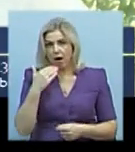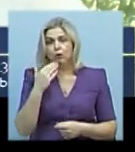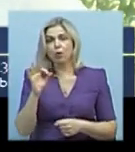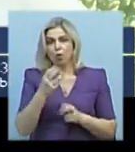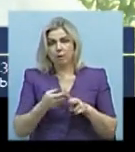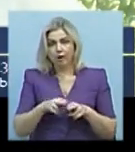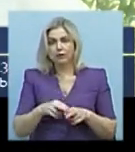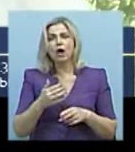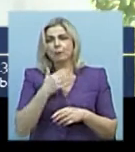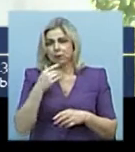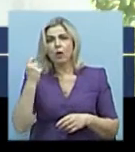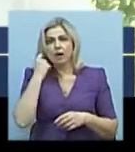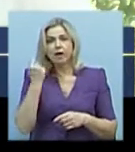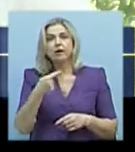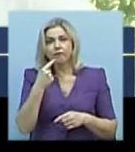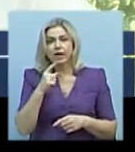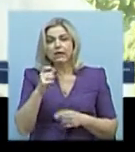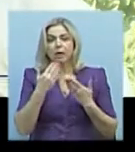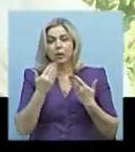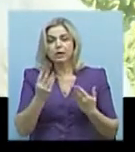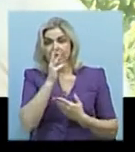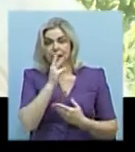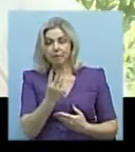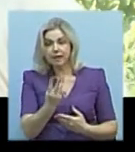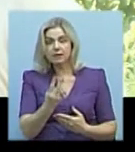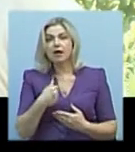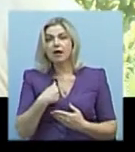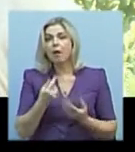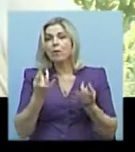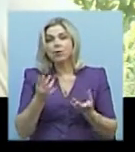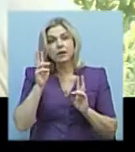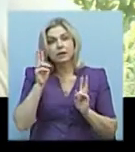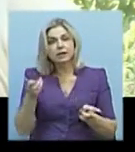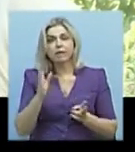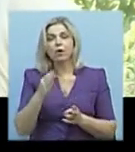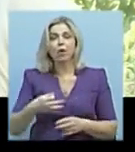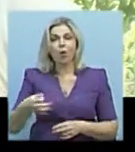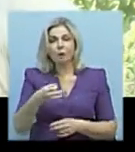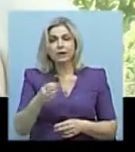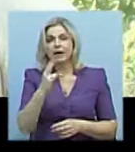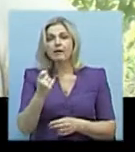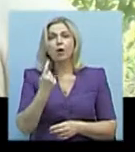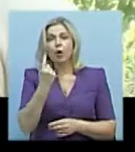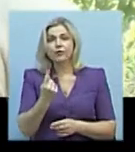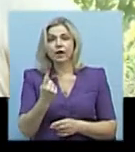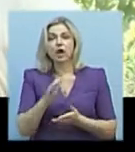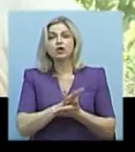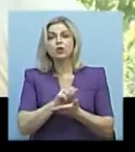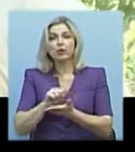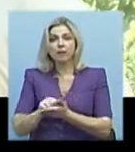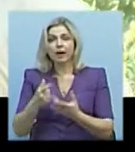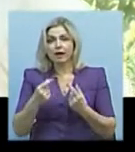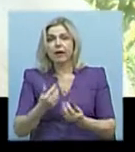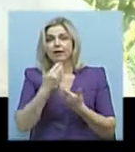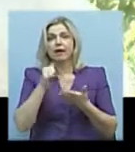про це декілька років. За останні 3 місяці, ну, я просто не знаю в області, наприклад, жодного ЗМІ, де не вийшло